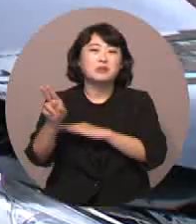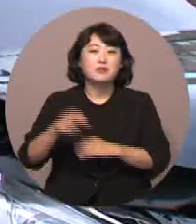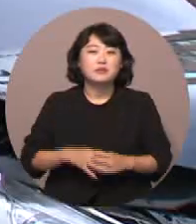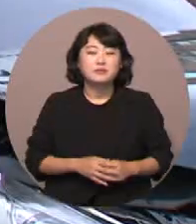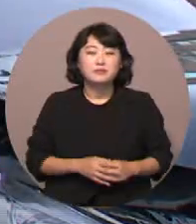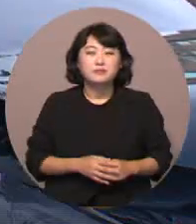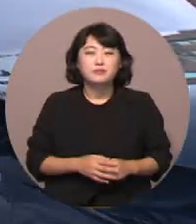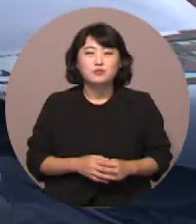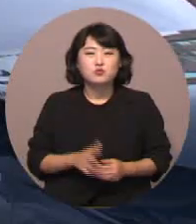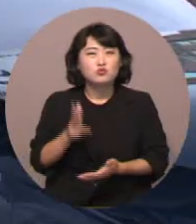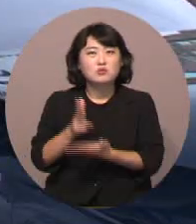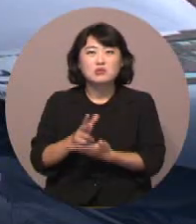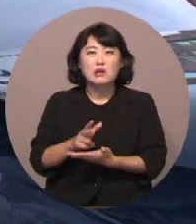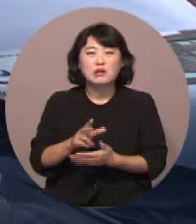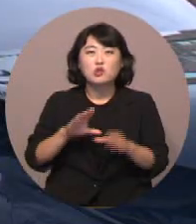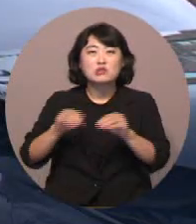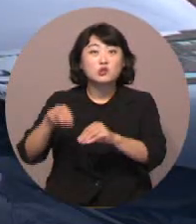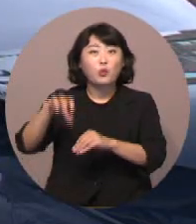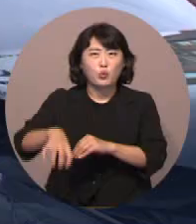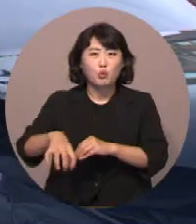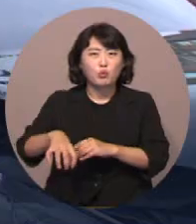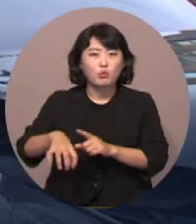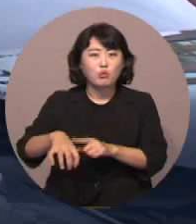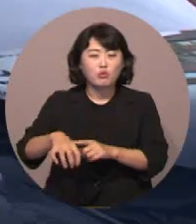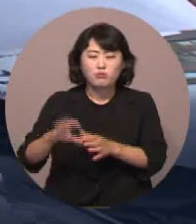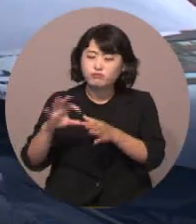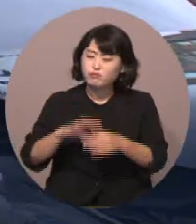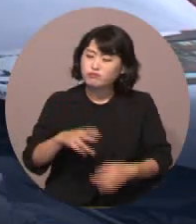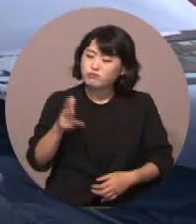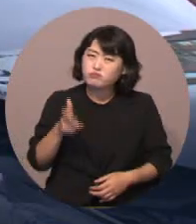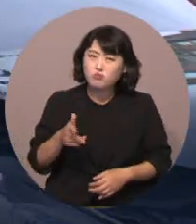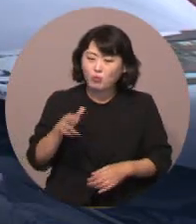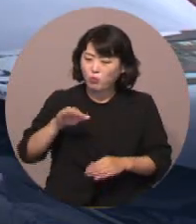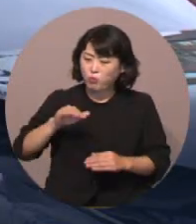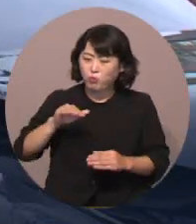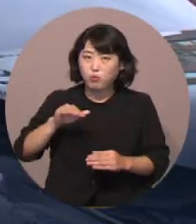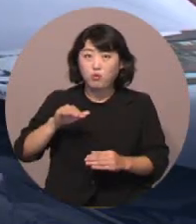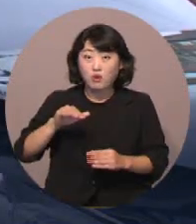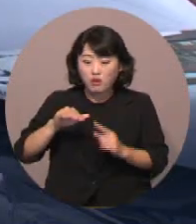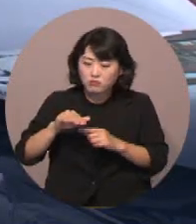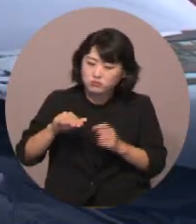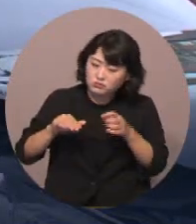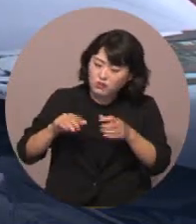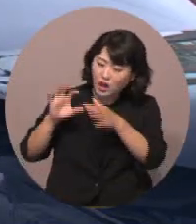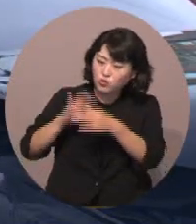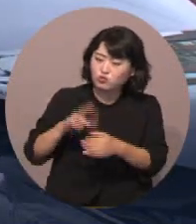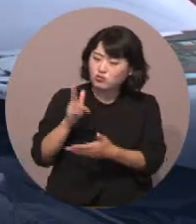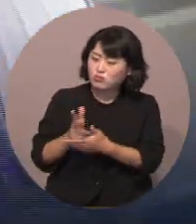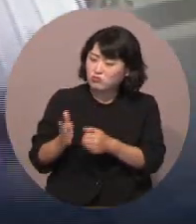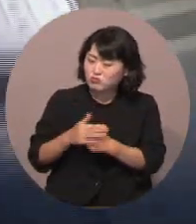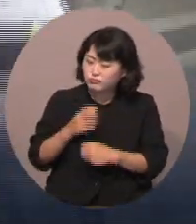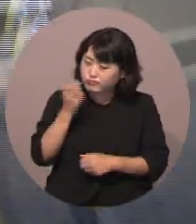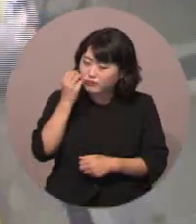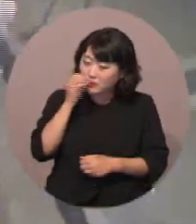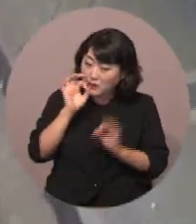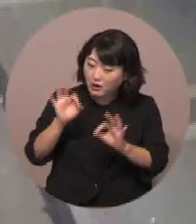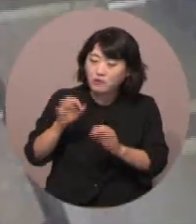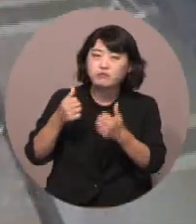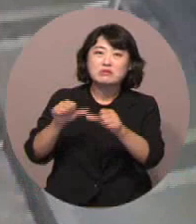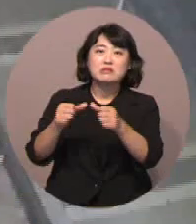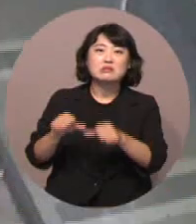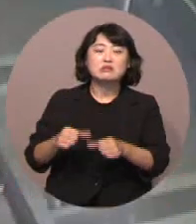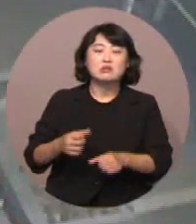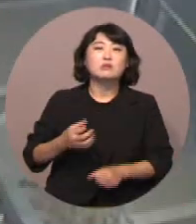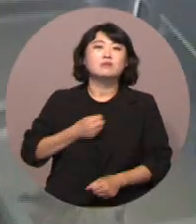지거든요깐 정 되는데 속길 까 차량이 반파가 돼 있어서 저희도 깜짝 놀랐습니다